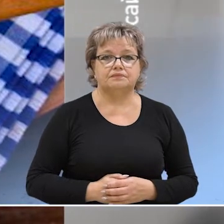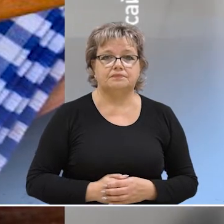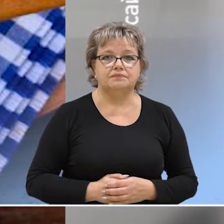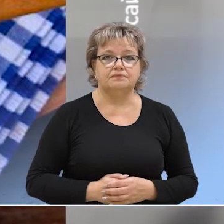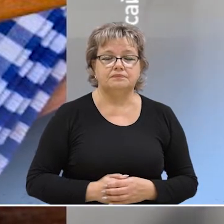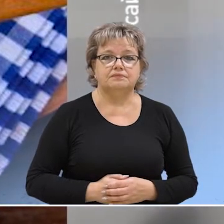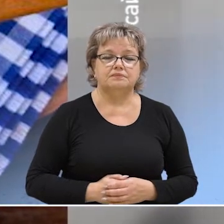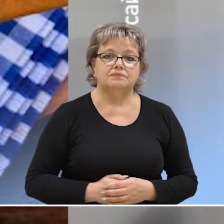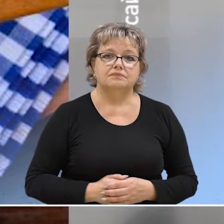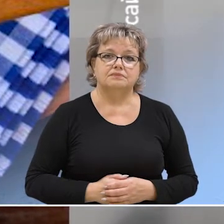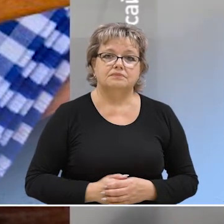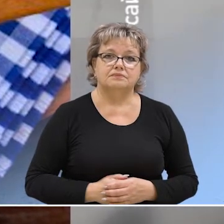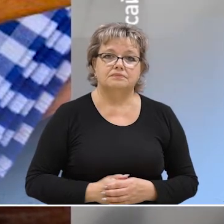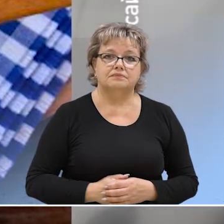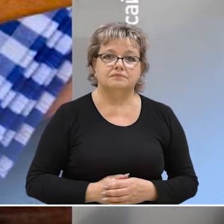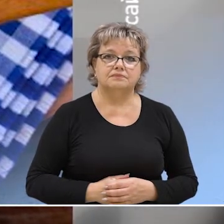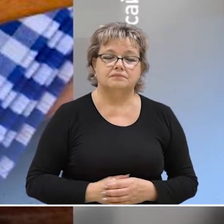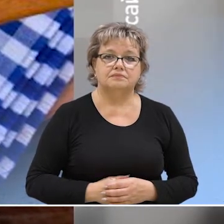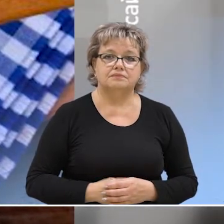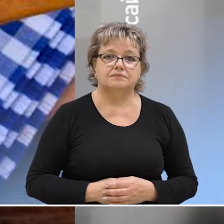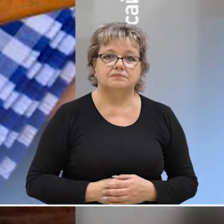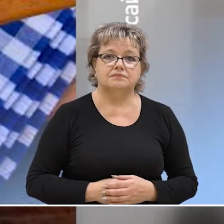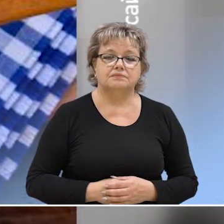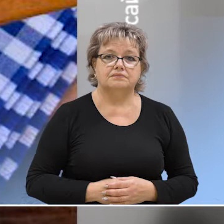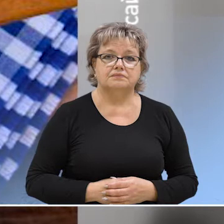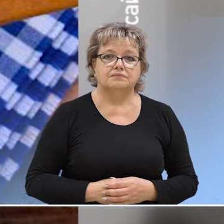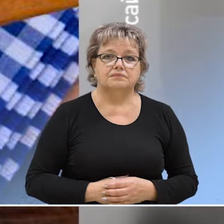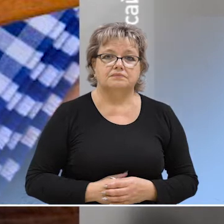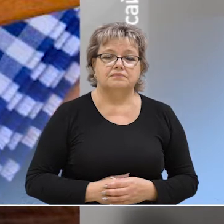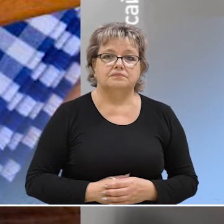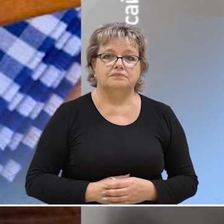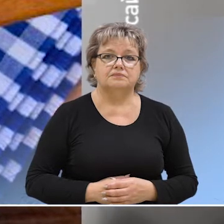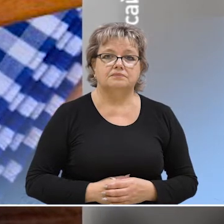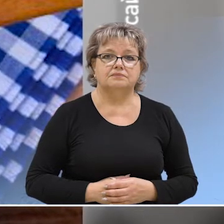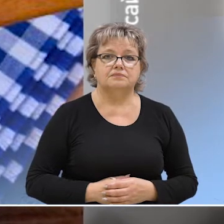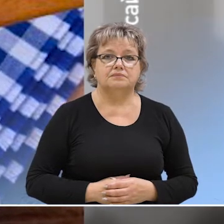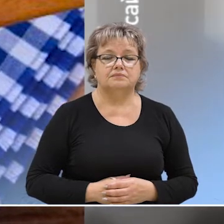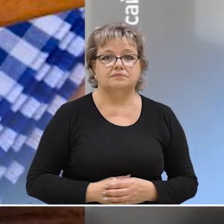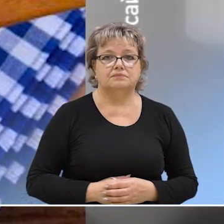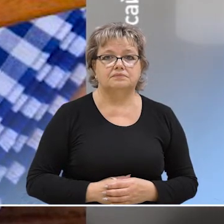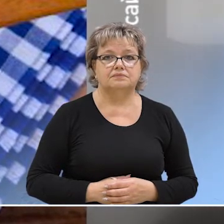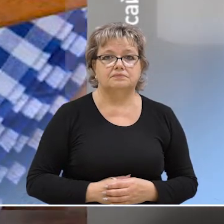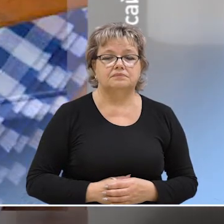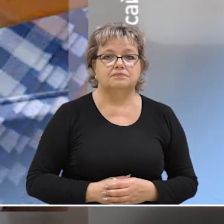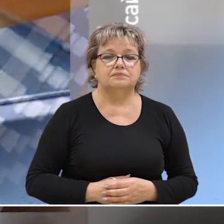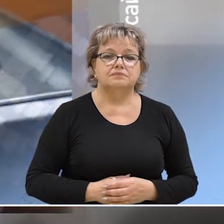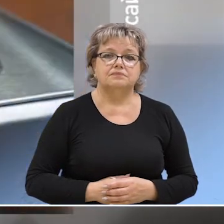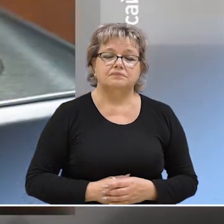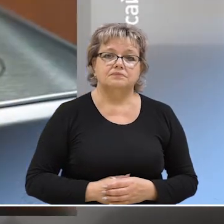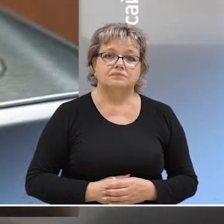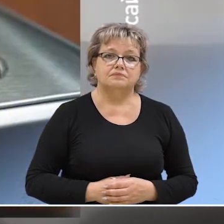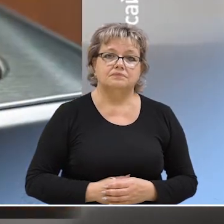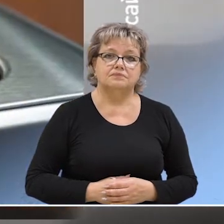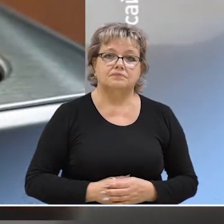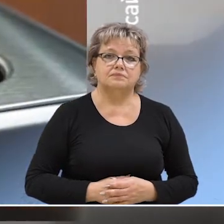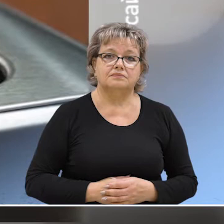полученную заправку к смеси яиц и сельдерея, приправьте солью и перцем и поставьте в холодильник минимум на 1 час.